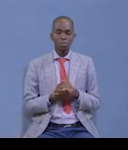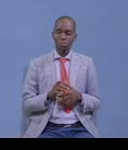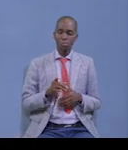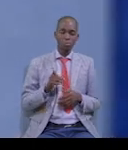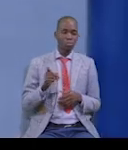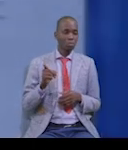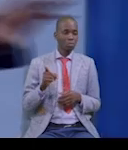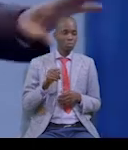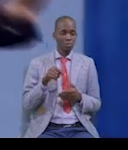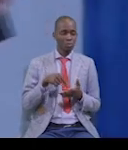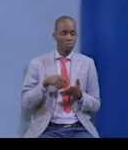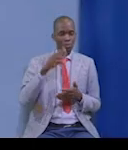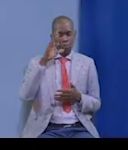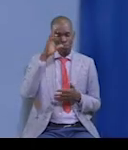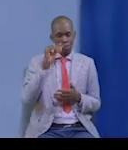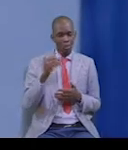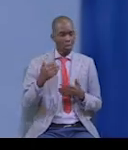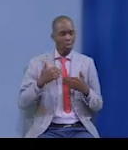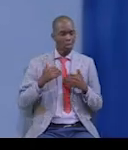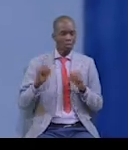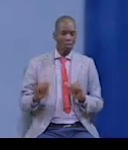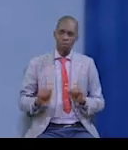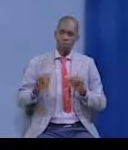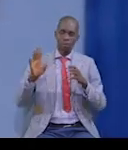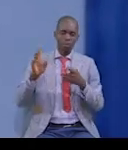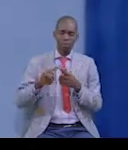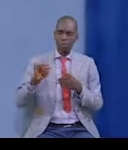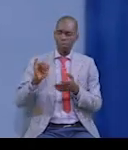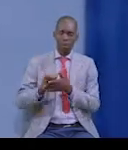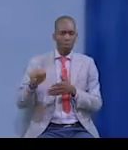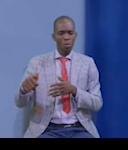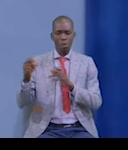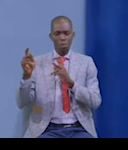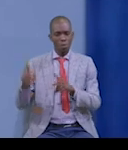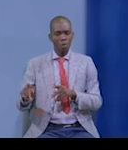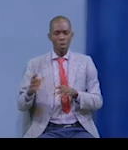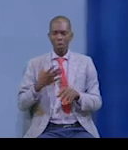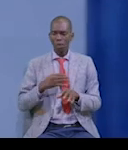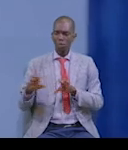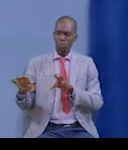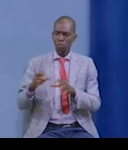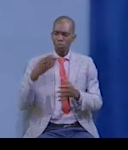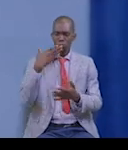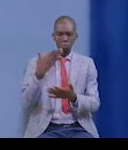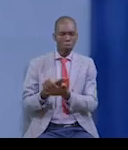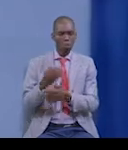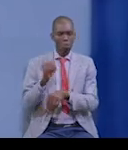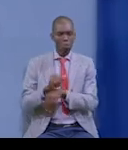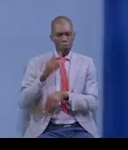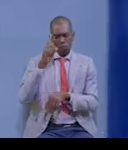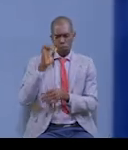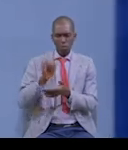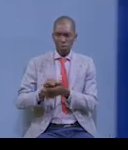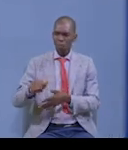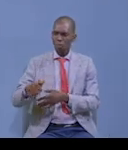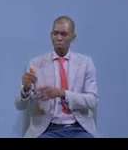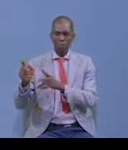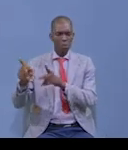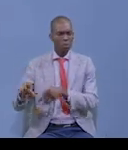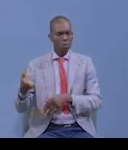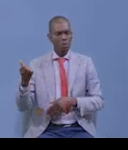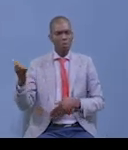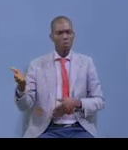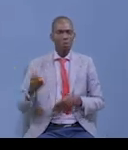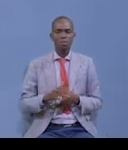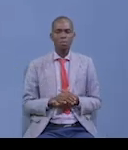this man has surrendered to that other person and is doing good job. ఈ వ్యక్తి ఆ వ్యక్తికి లోబడి అతను చెప్పిన పని